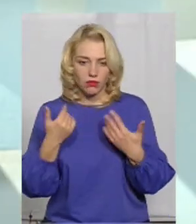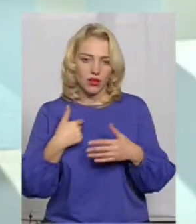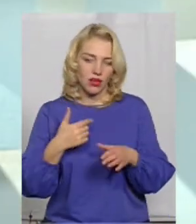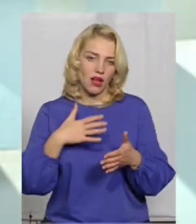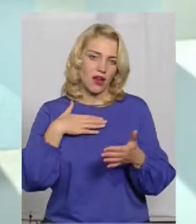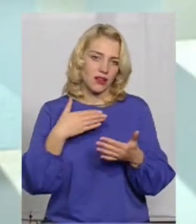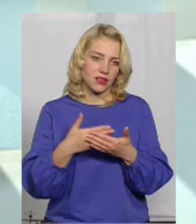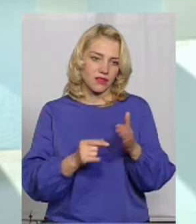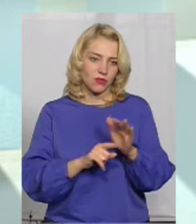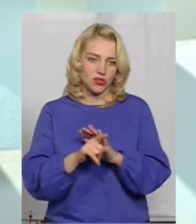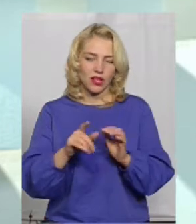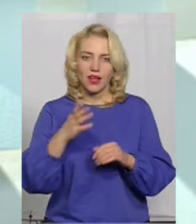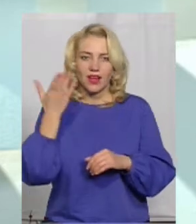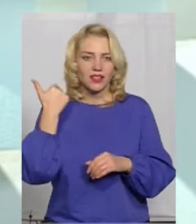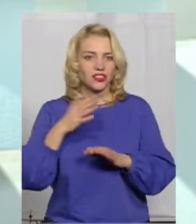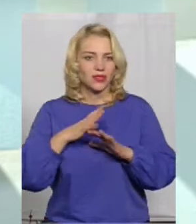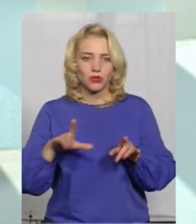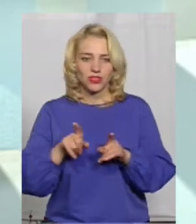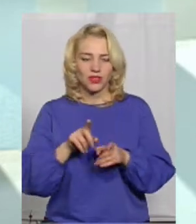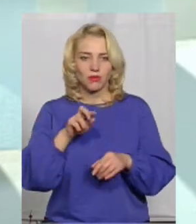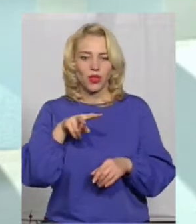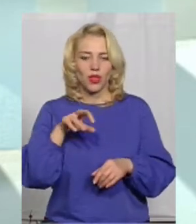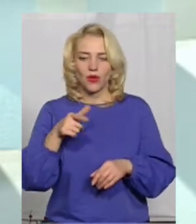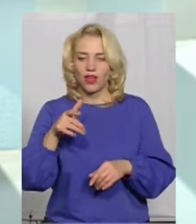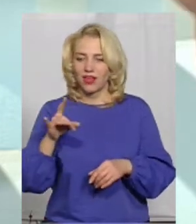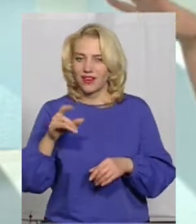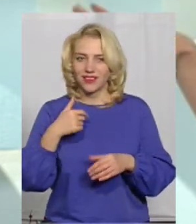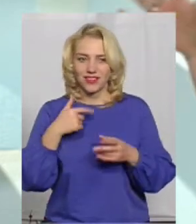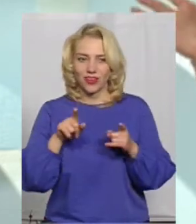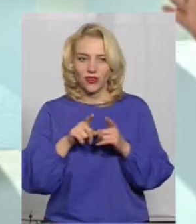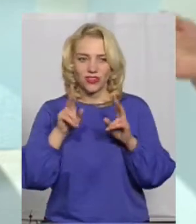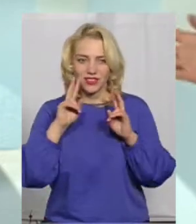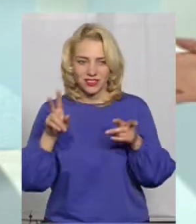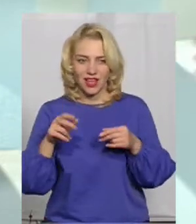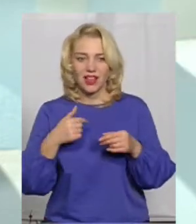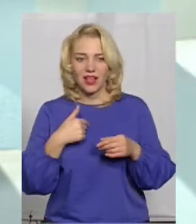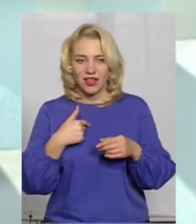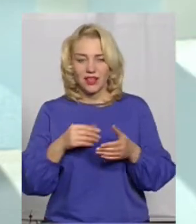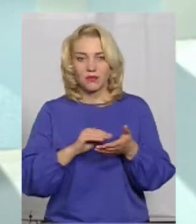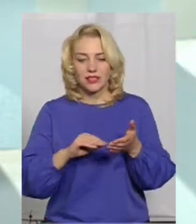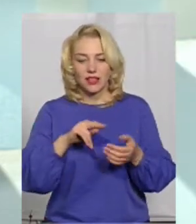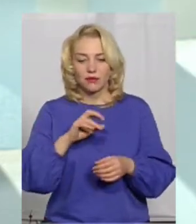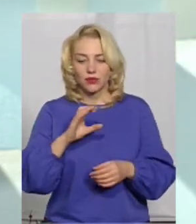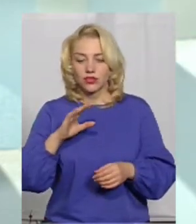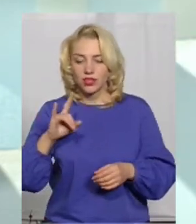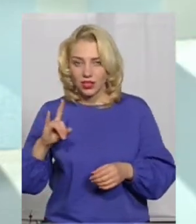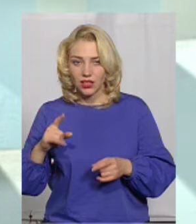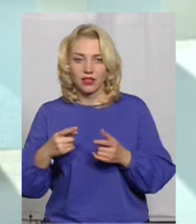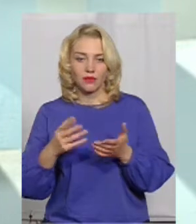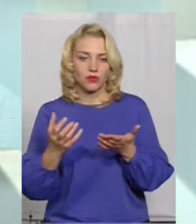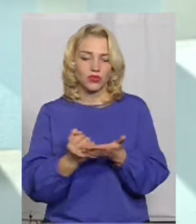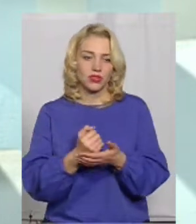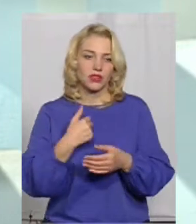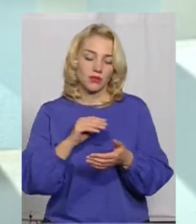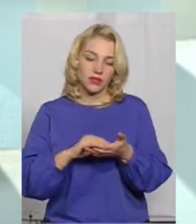сторінку. Тоді не було поняття блогер. Я не знала, що таке блогер. Блогер я з'явилася через півроку після того, як я вже писала пости. Я почала писати про